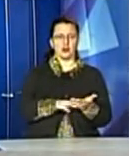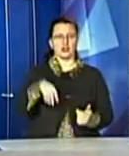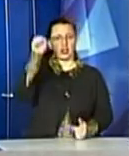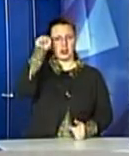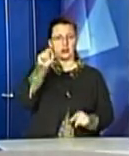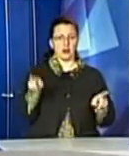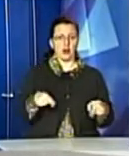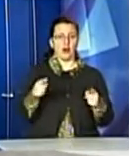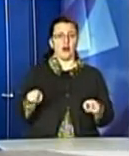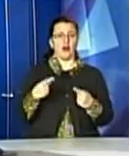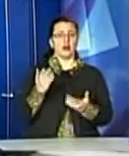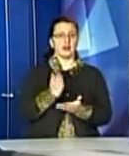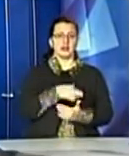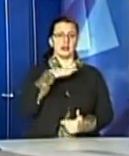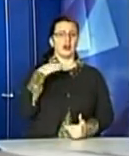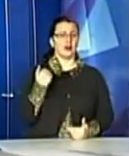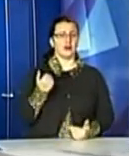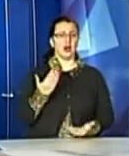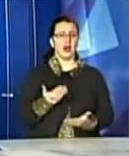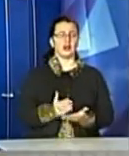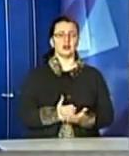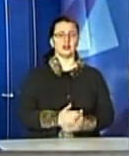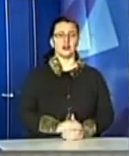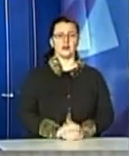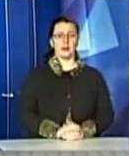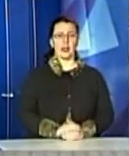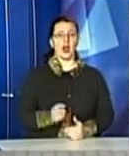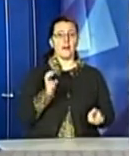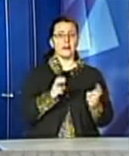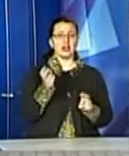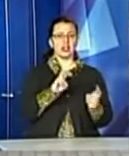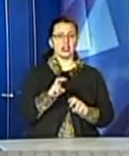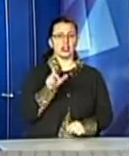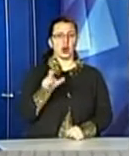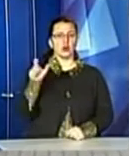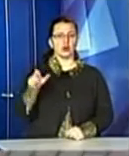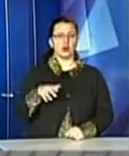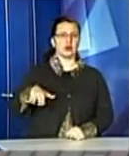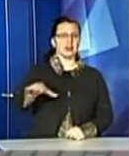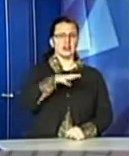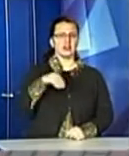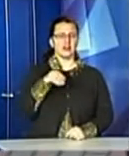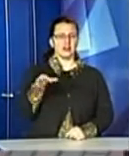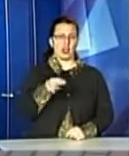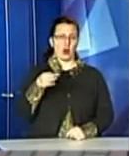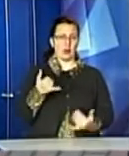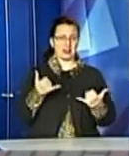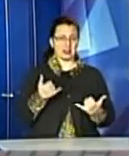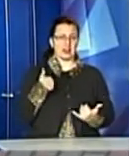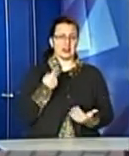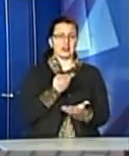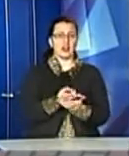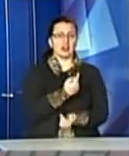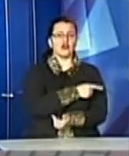зцілень. Аби попросити прощення та помолитись перед Зарваницькою Богородицею, до Бірок приїздять віряни з цілої області. В даний час я лежу в